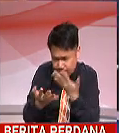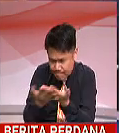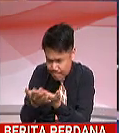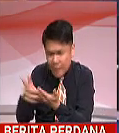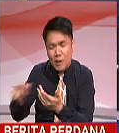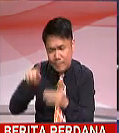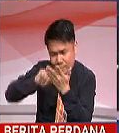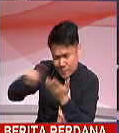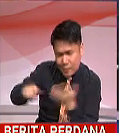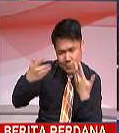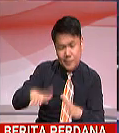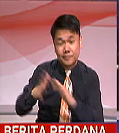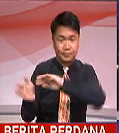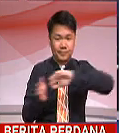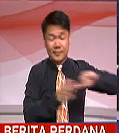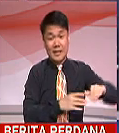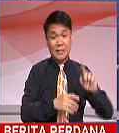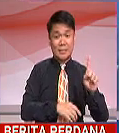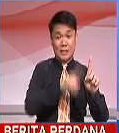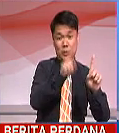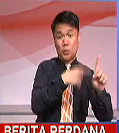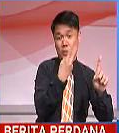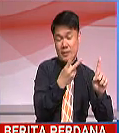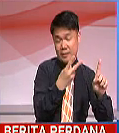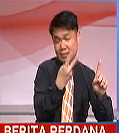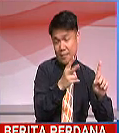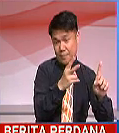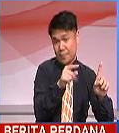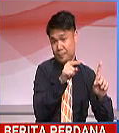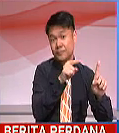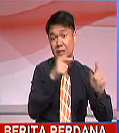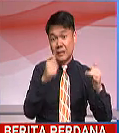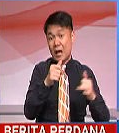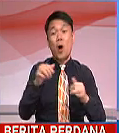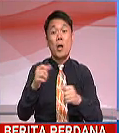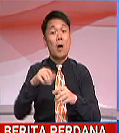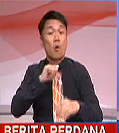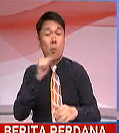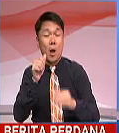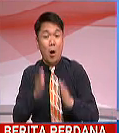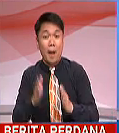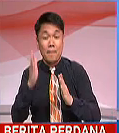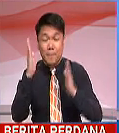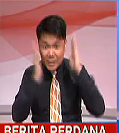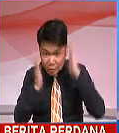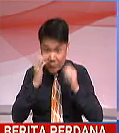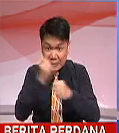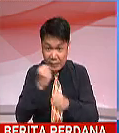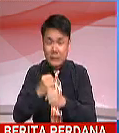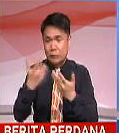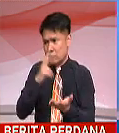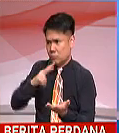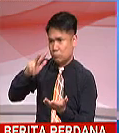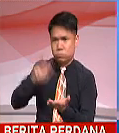Saudara, sejak 1 Disember lalu, 6,028 orang pekerja asing disahkan positif COVID-19. Menurut Menteri